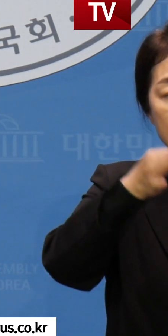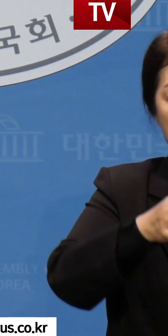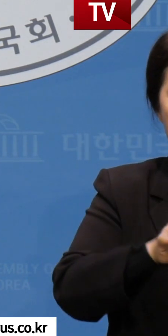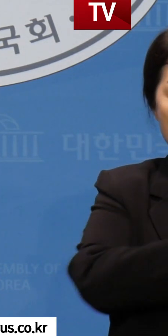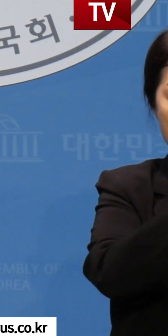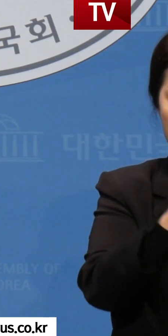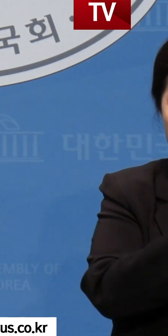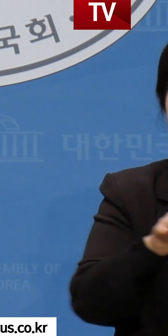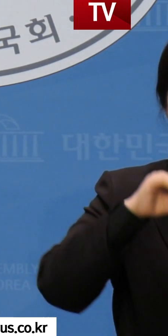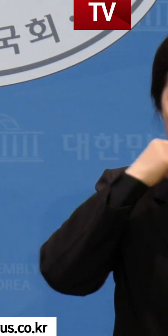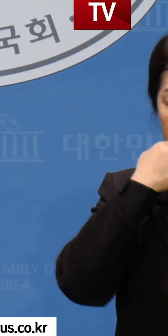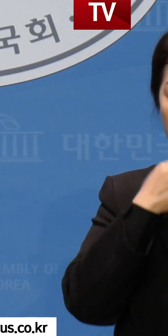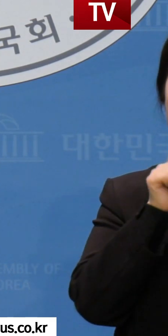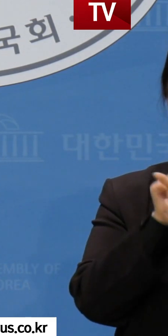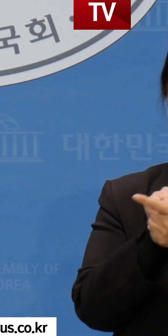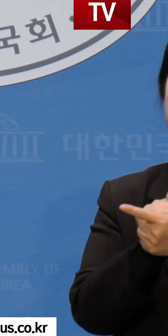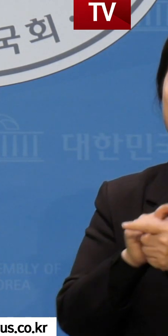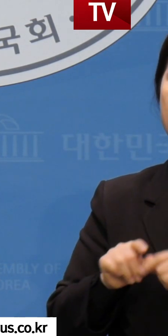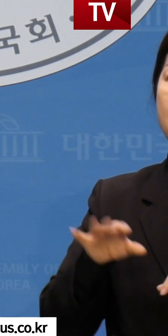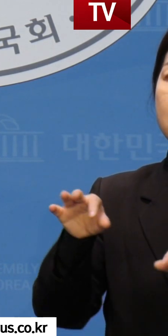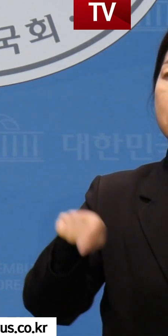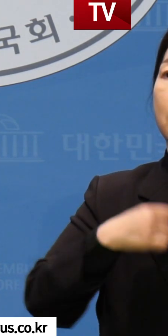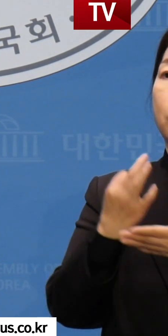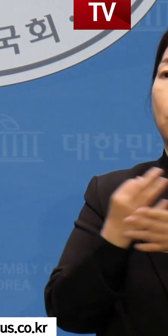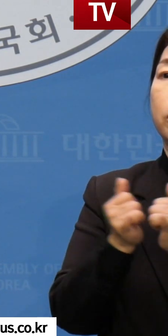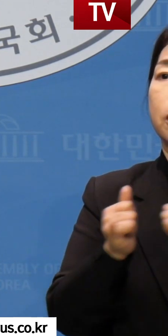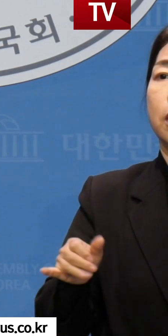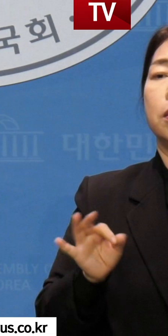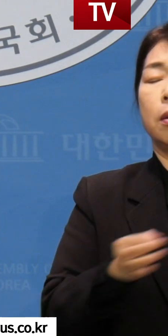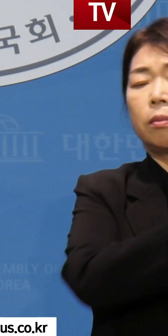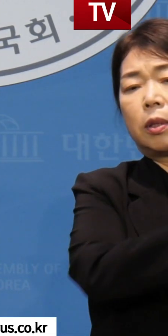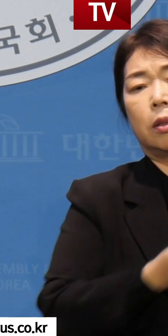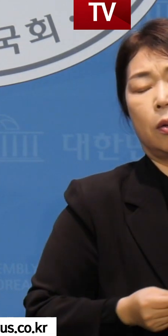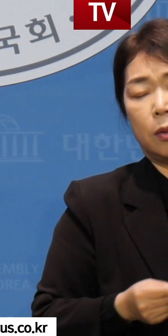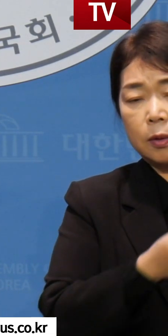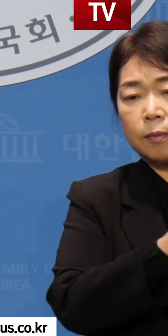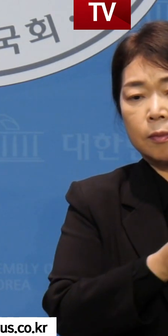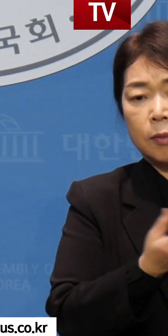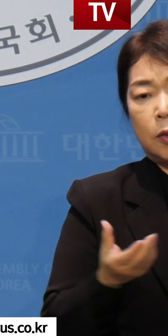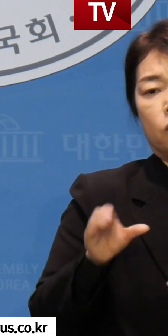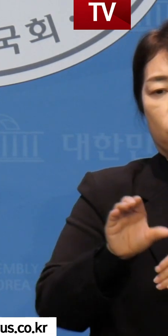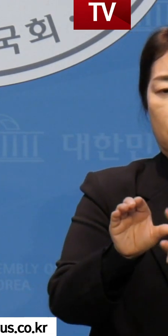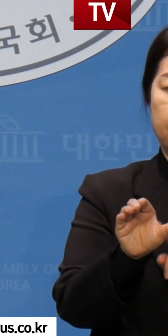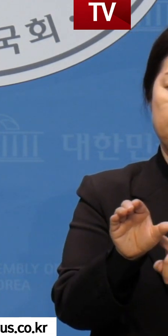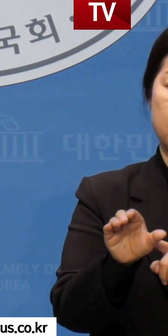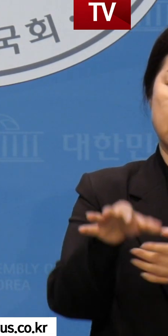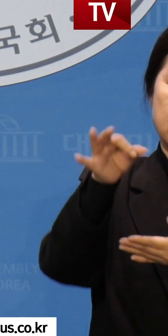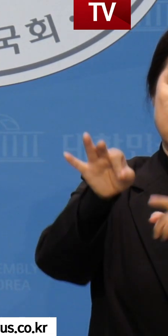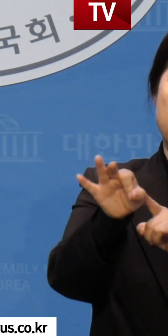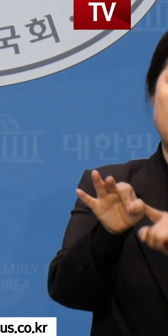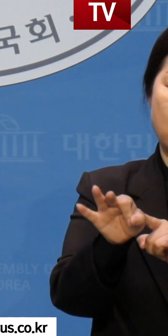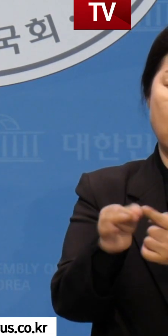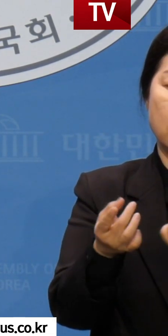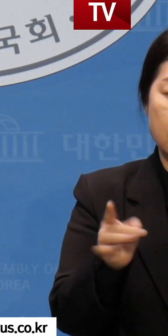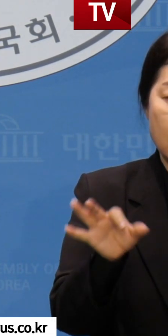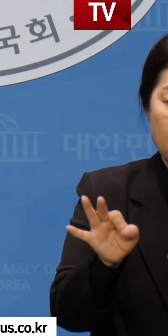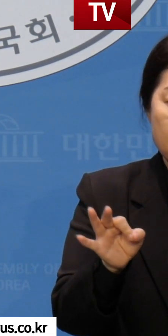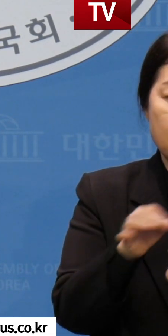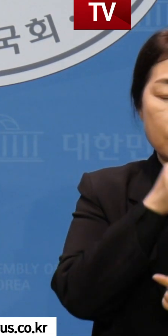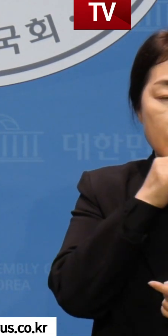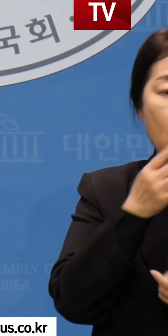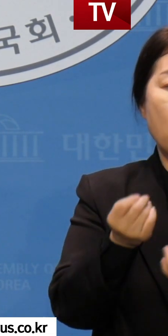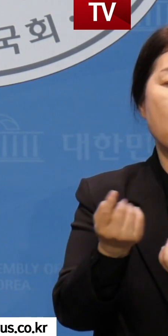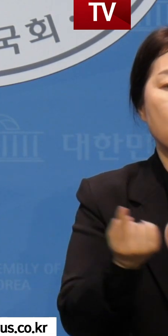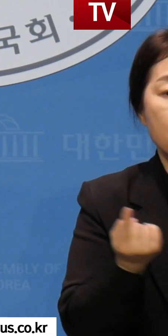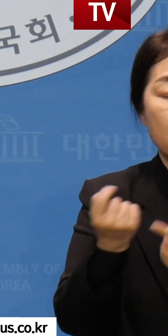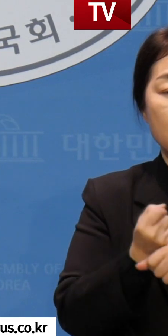사태로 어려움에 처한 소상공인의 금융 채무를 재정 투입한 기금에서 채무 조정을 통해